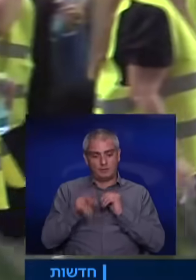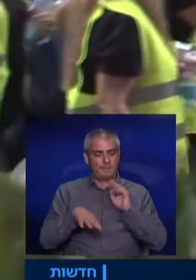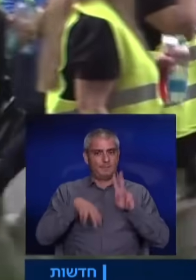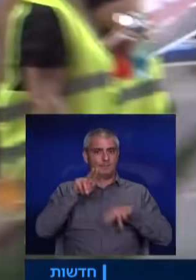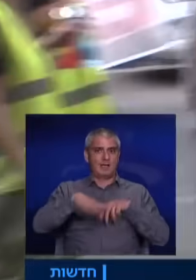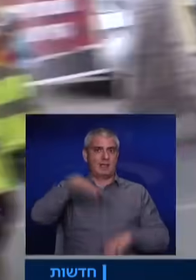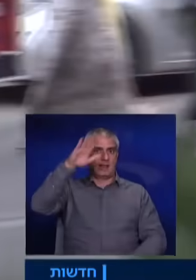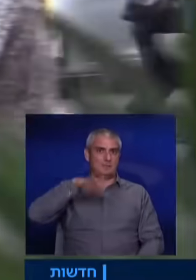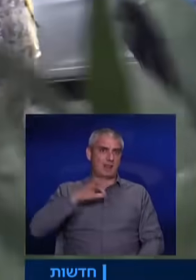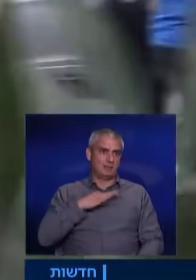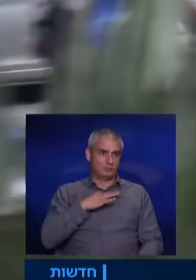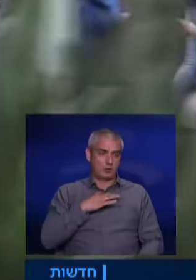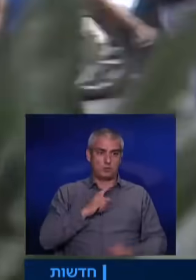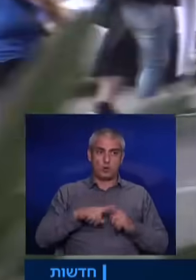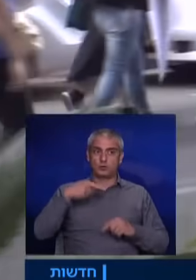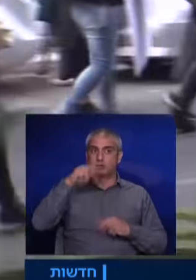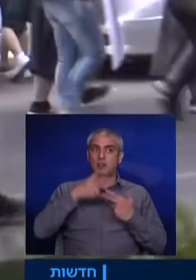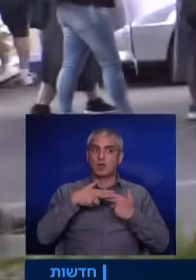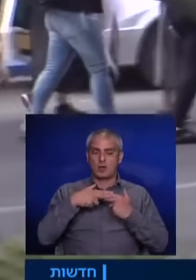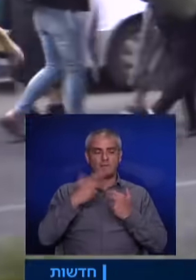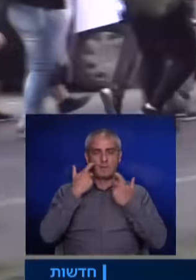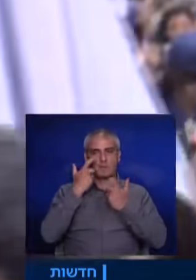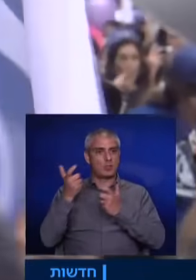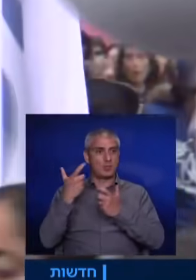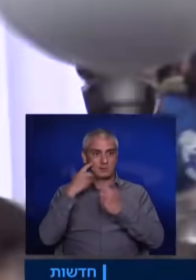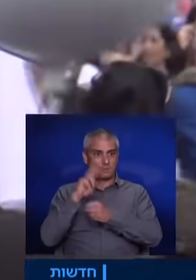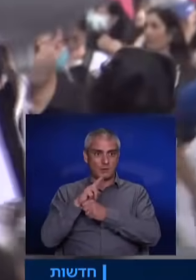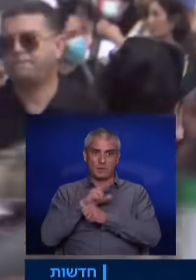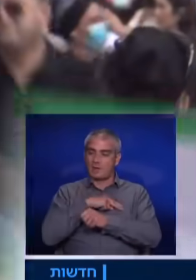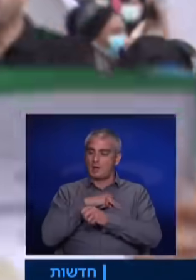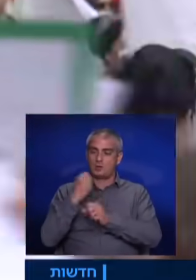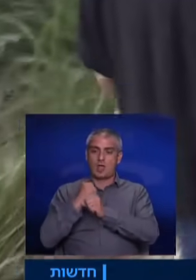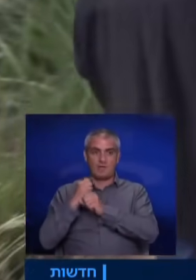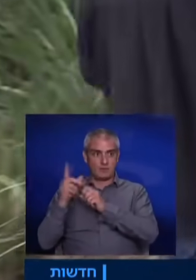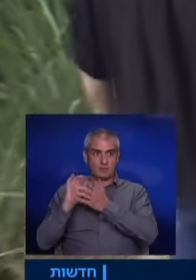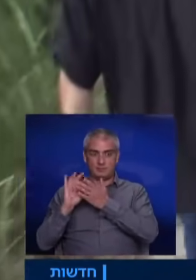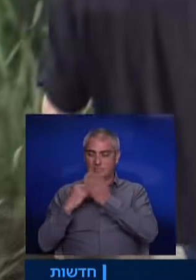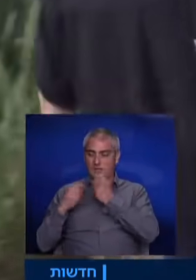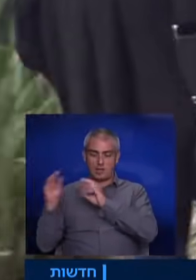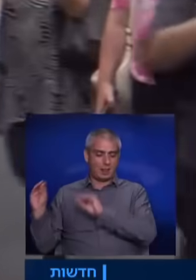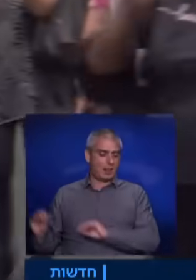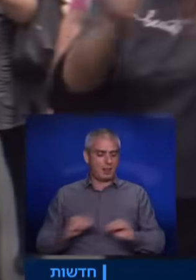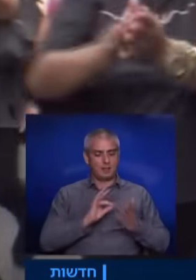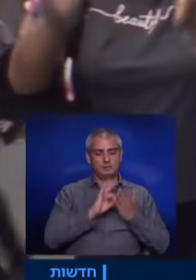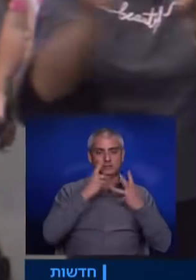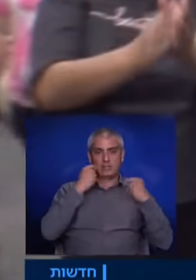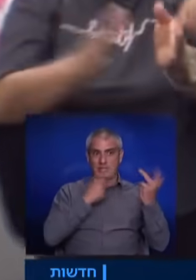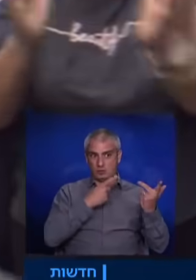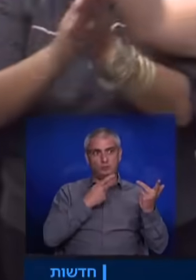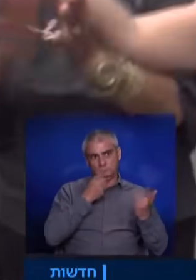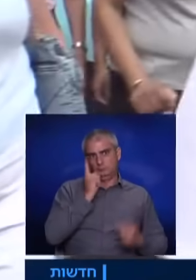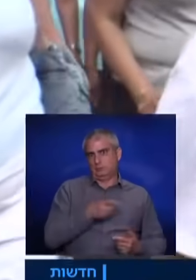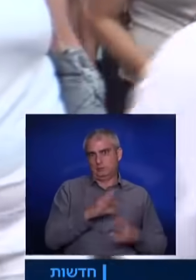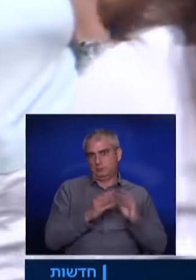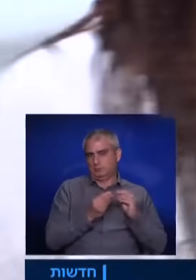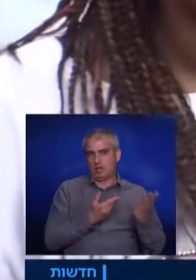הילדים. בחודש ינואר הקרוב יעברו המעונות שבפיקוח מאחריות זרוע העבודה במשרד הכלכלה למשרד החינוך. צעד מתבקש בסך